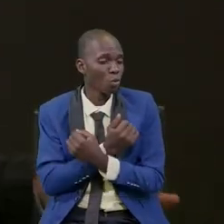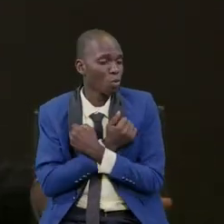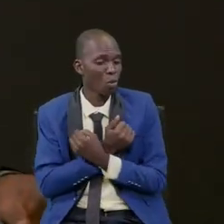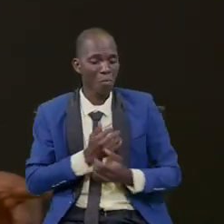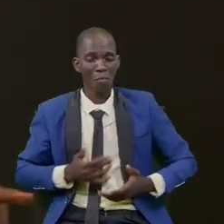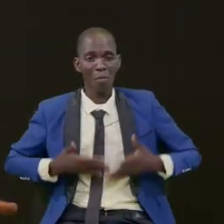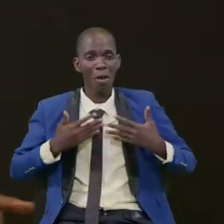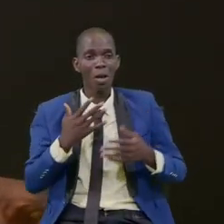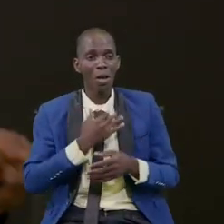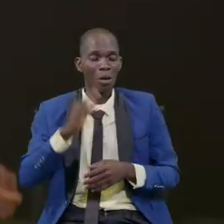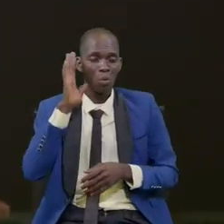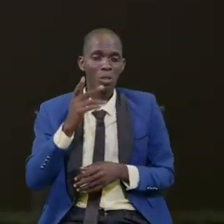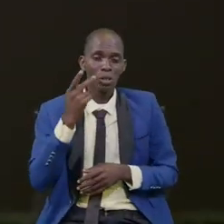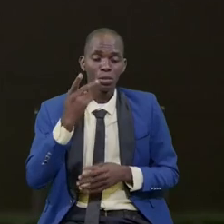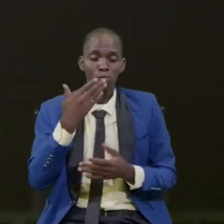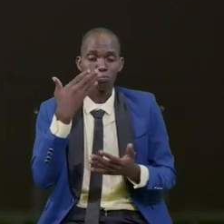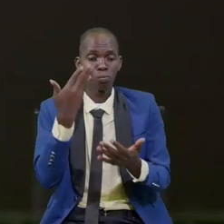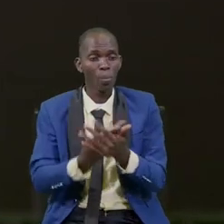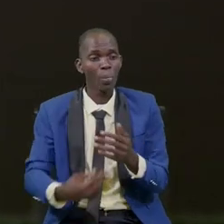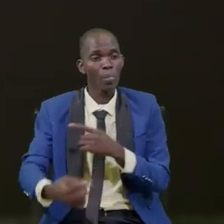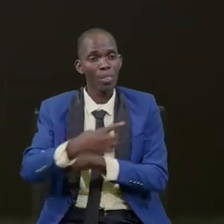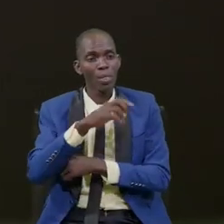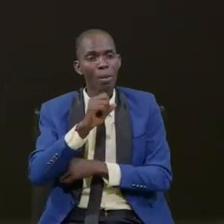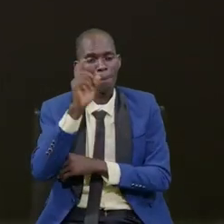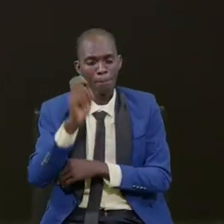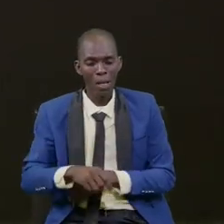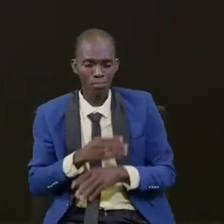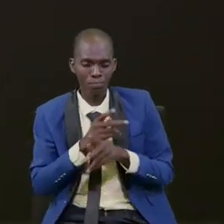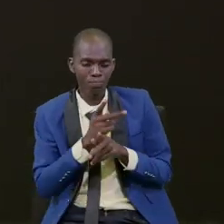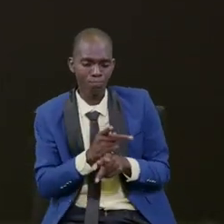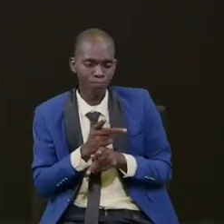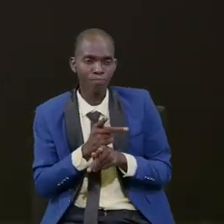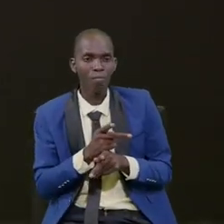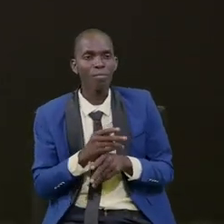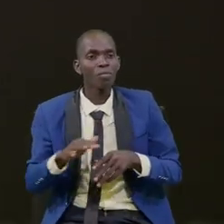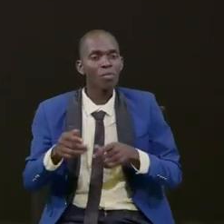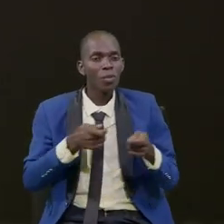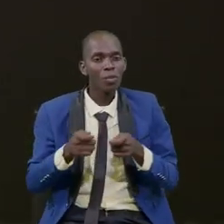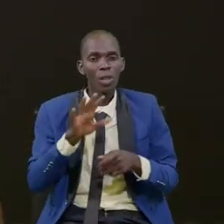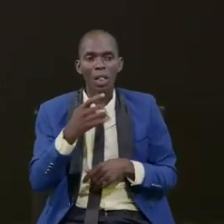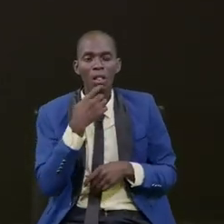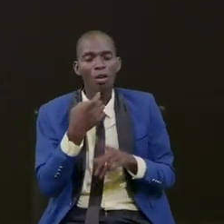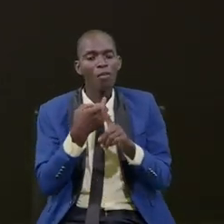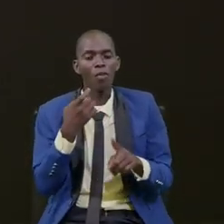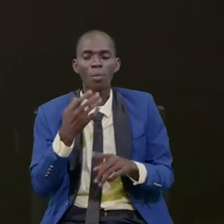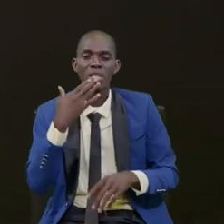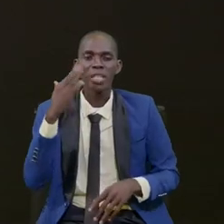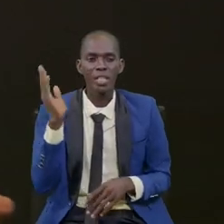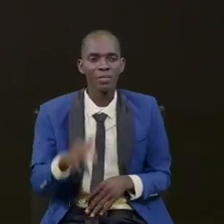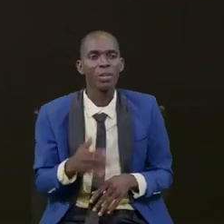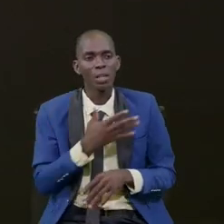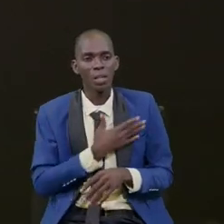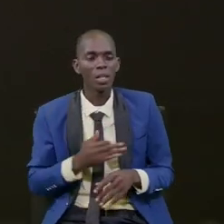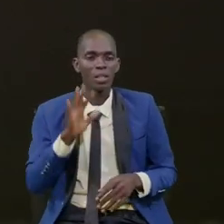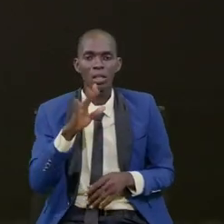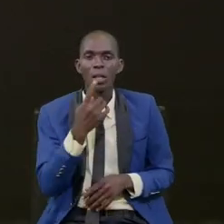que celui qui, si quelqu'un en effet veut aimer la vie et voir des jours heureux, qu'il préserve sa